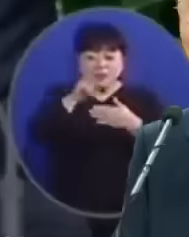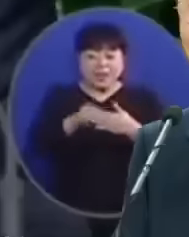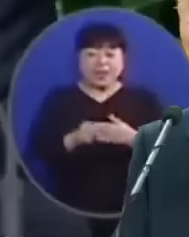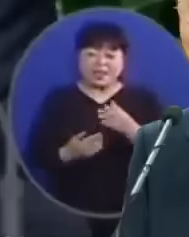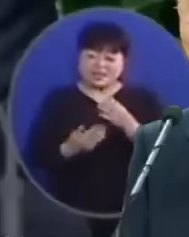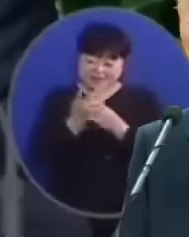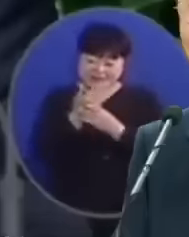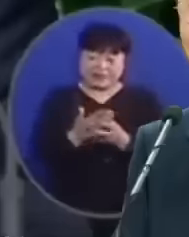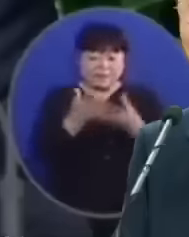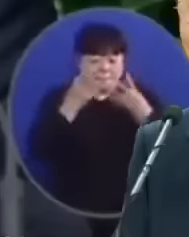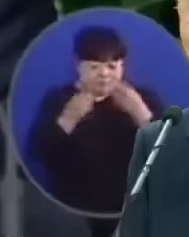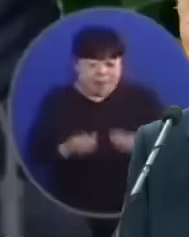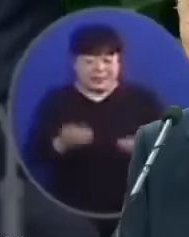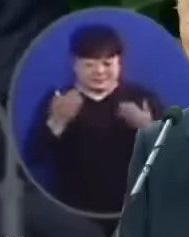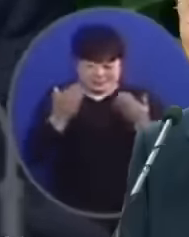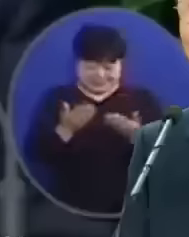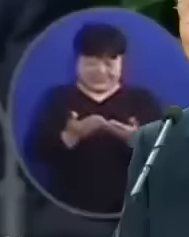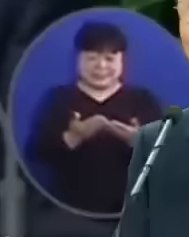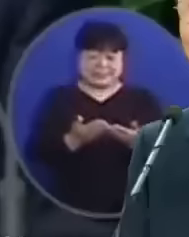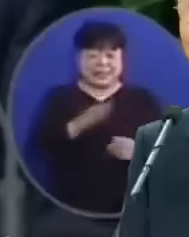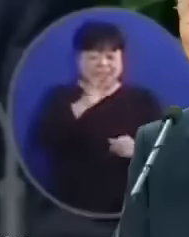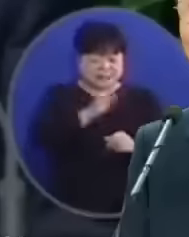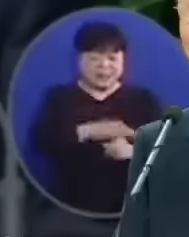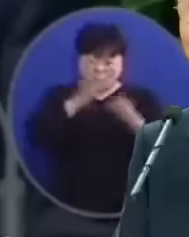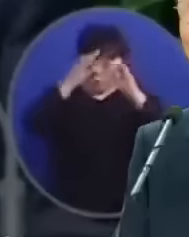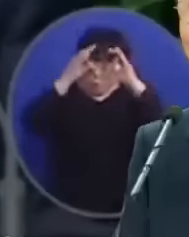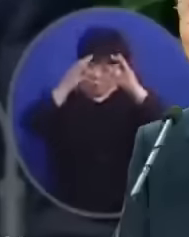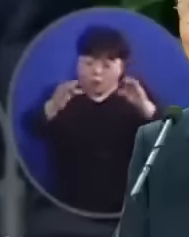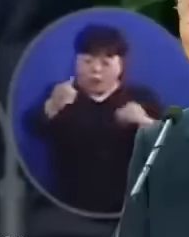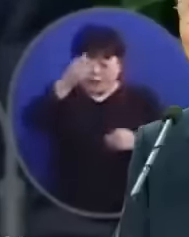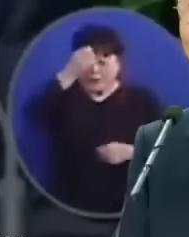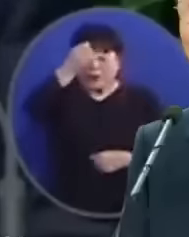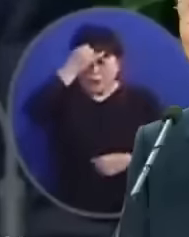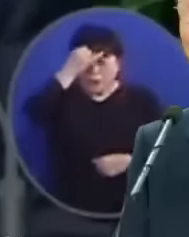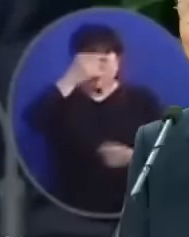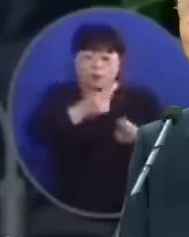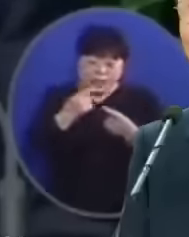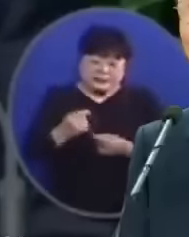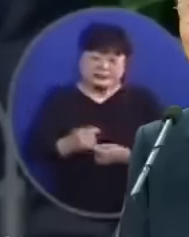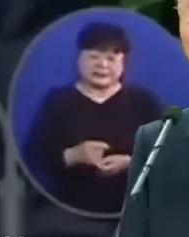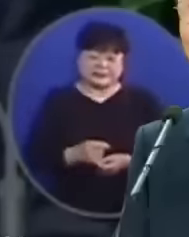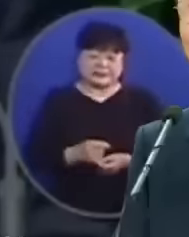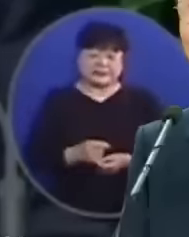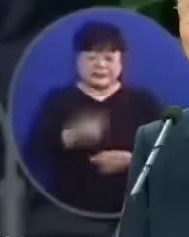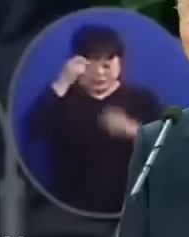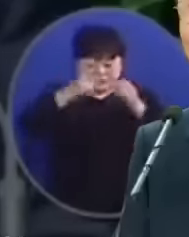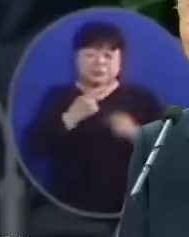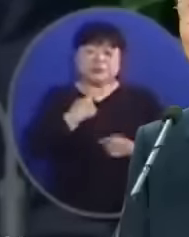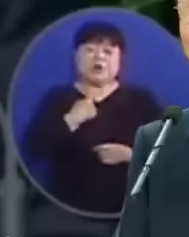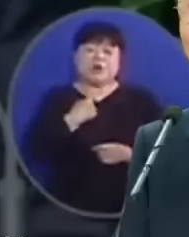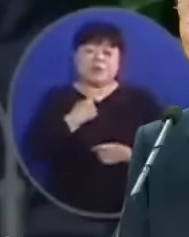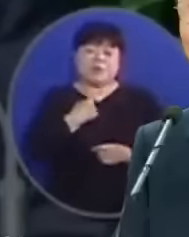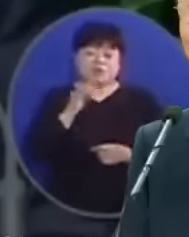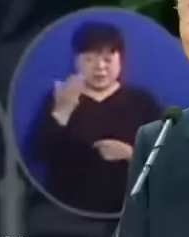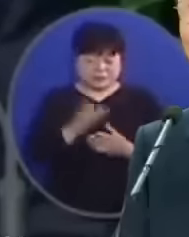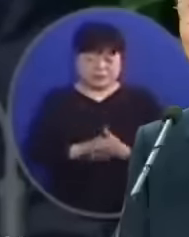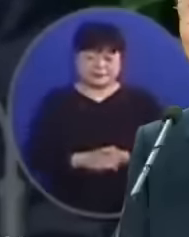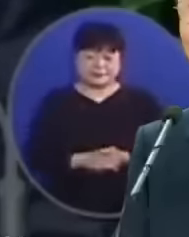일어나는 수많은 사건들이 잘못 바라봄으로 아담과 하와처럼 비극을 체험하고 있다는